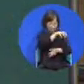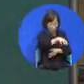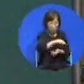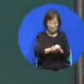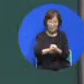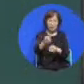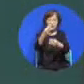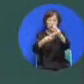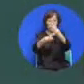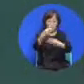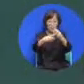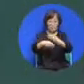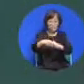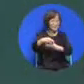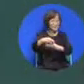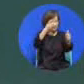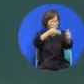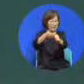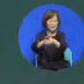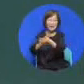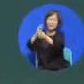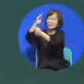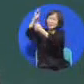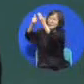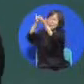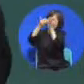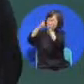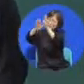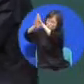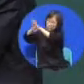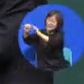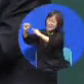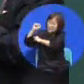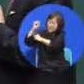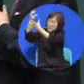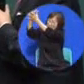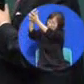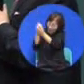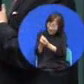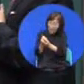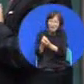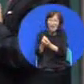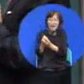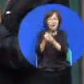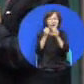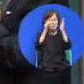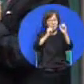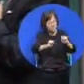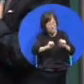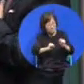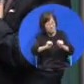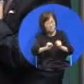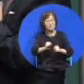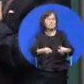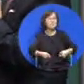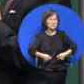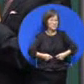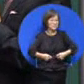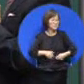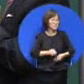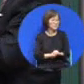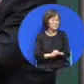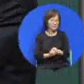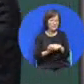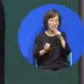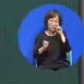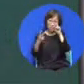여호와께서 준비하신 힘으로. So from now on, through the strength that God gives, Jehovah Jireh, what God prepares your business. 하나님의 말씀에